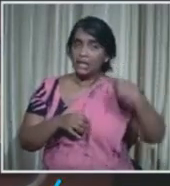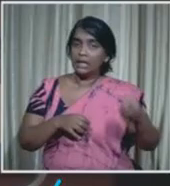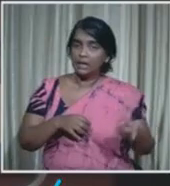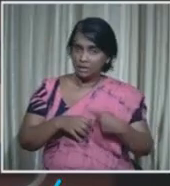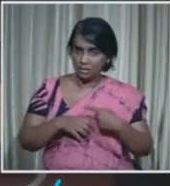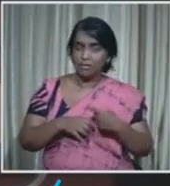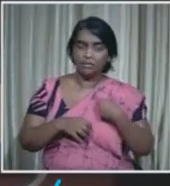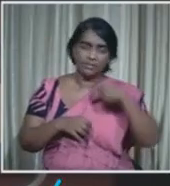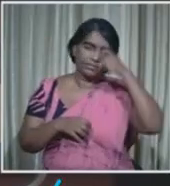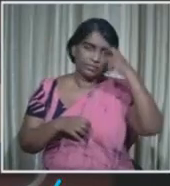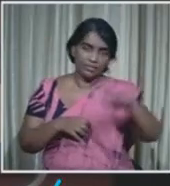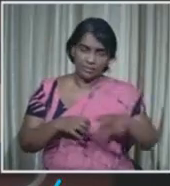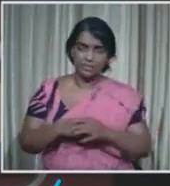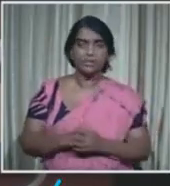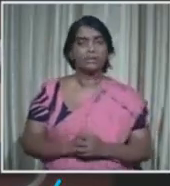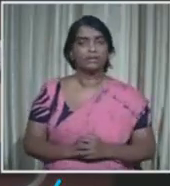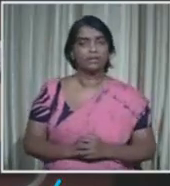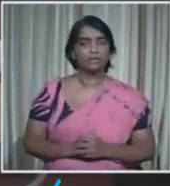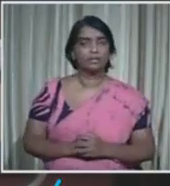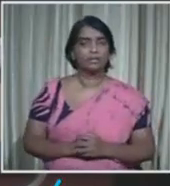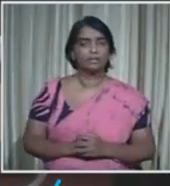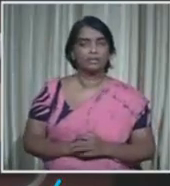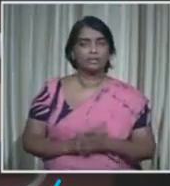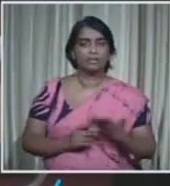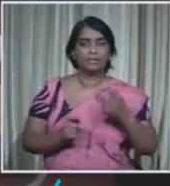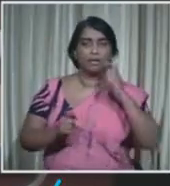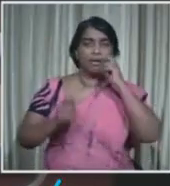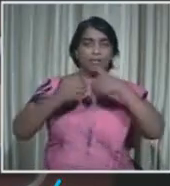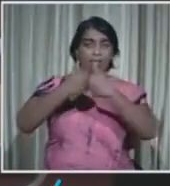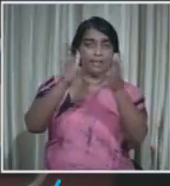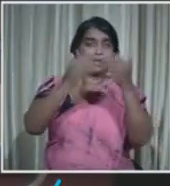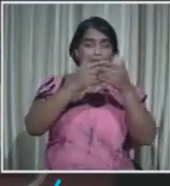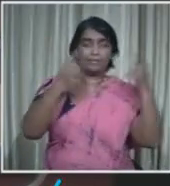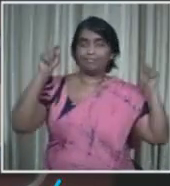අපි දැක්කා විවිධ පිවිසින් දොරටු අසල